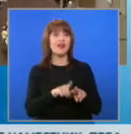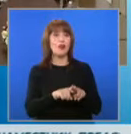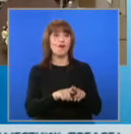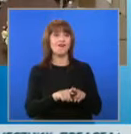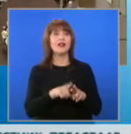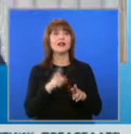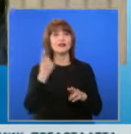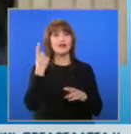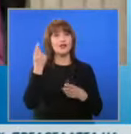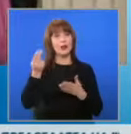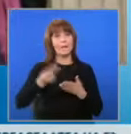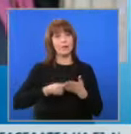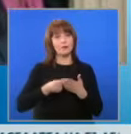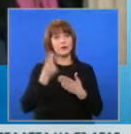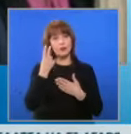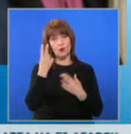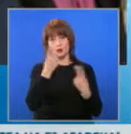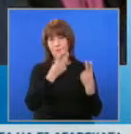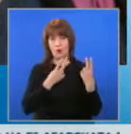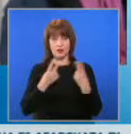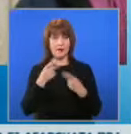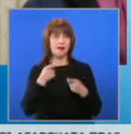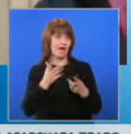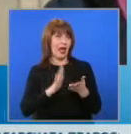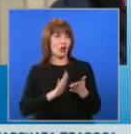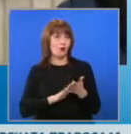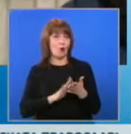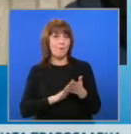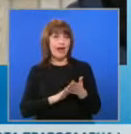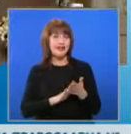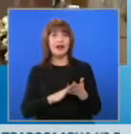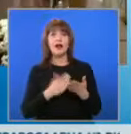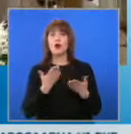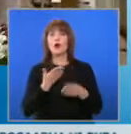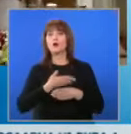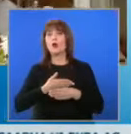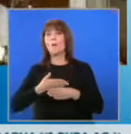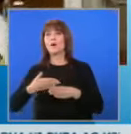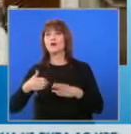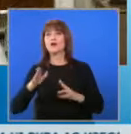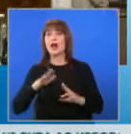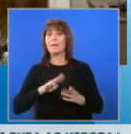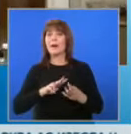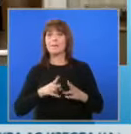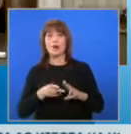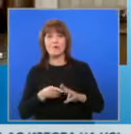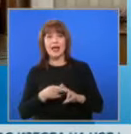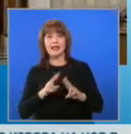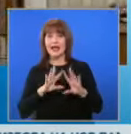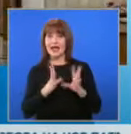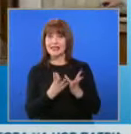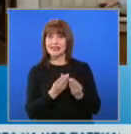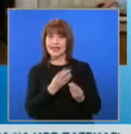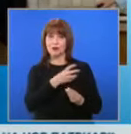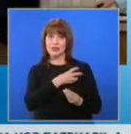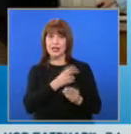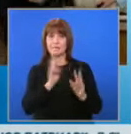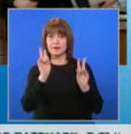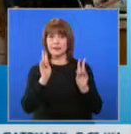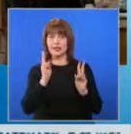вчера е подписал споразумението. Знаете, това е документа, който Продължаваме промяната Демократична България заедно с ГЕРБ